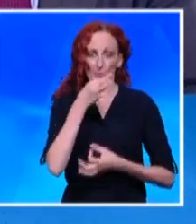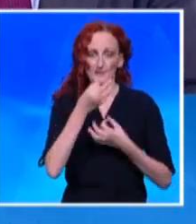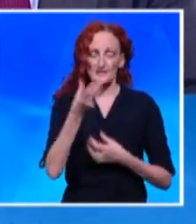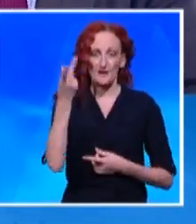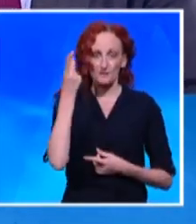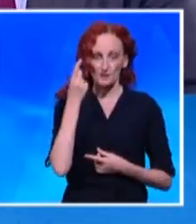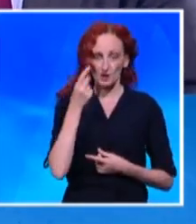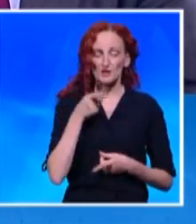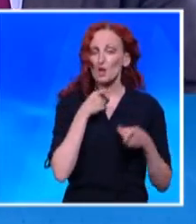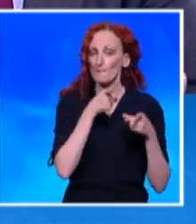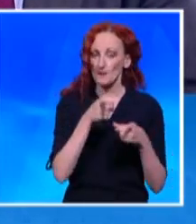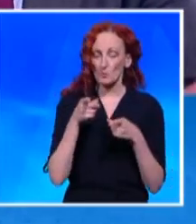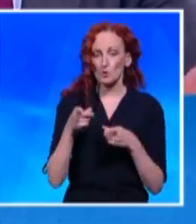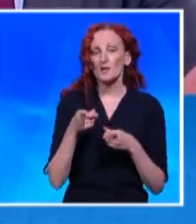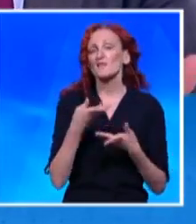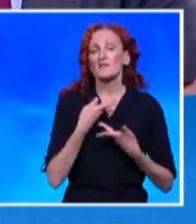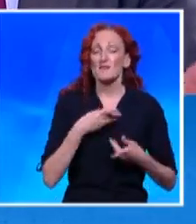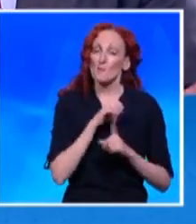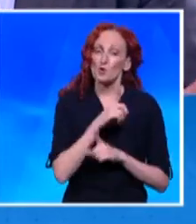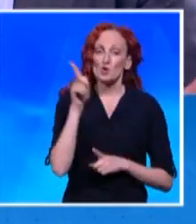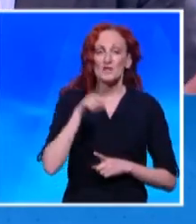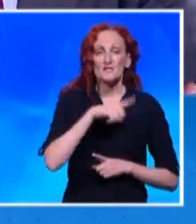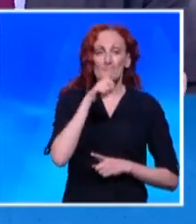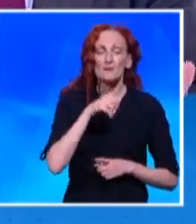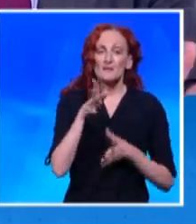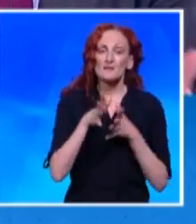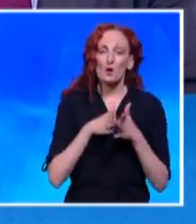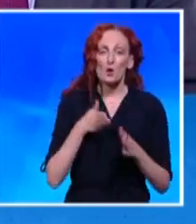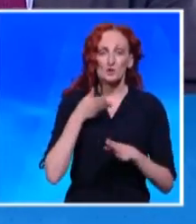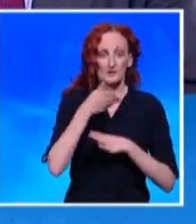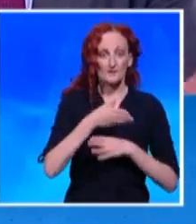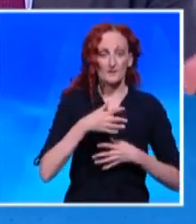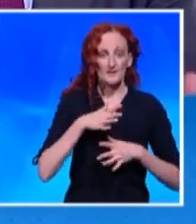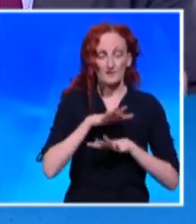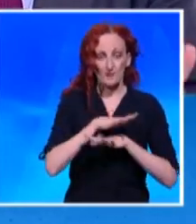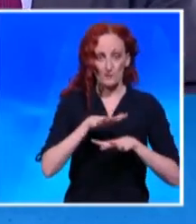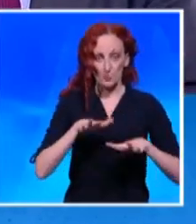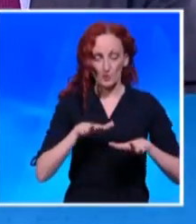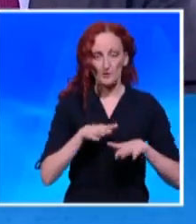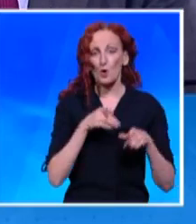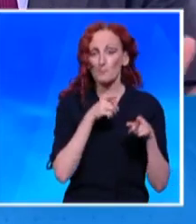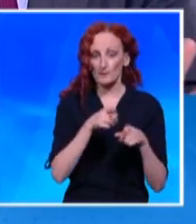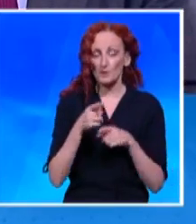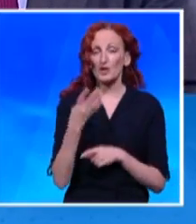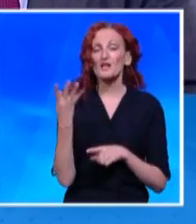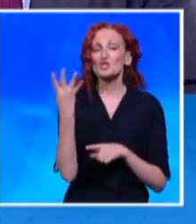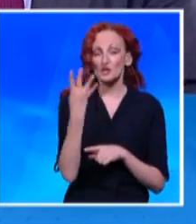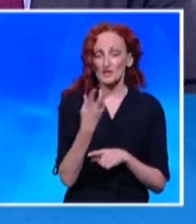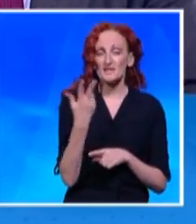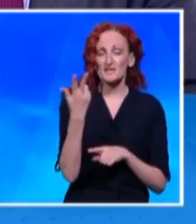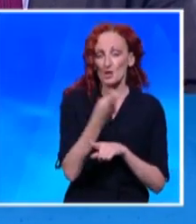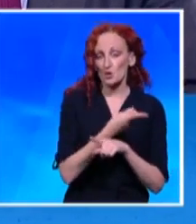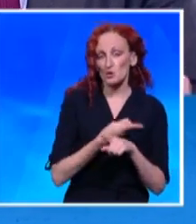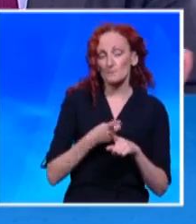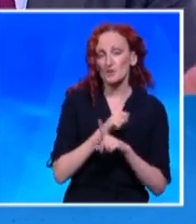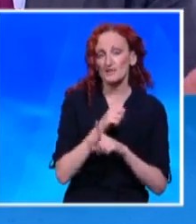че препоръката, ние не можем да забраним на хората да не влизат в морето, но препоръката е 48 часа да не се къпят. Но